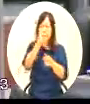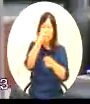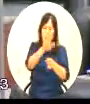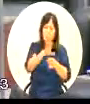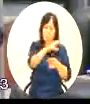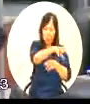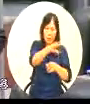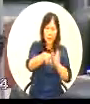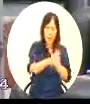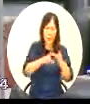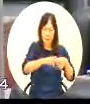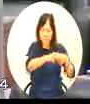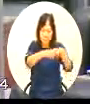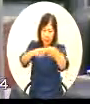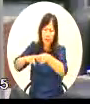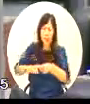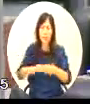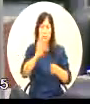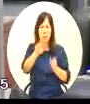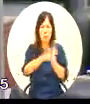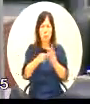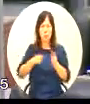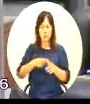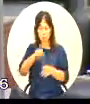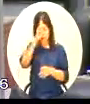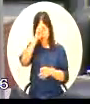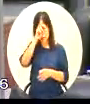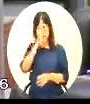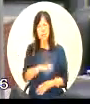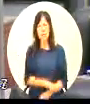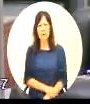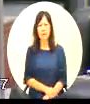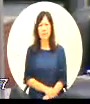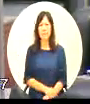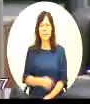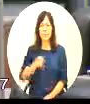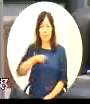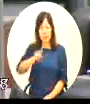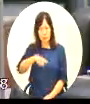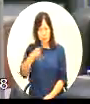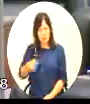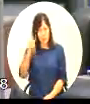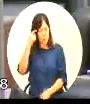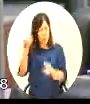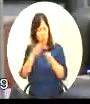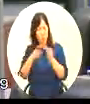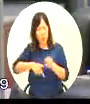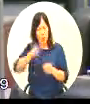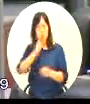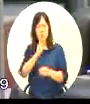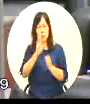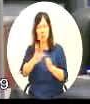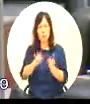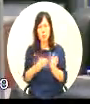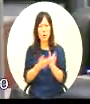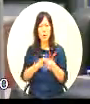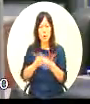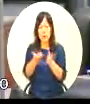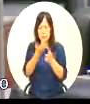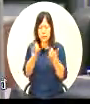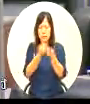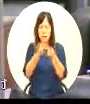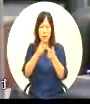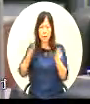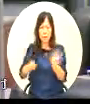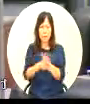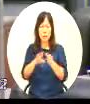点可以连接起来哦，这是我的期许。那接下来我大概要谈的这个就快速带过了。其实上个会期一直谈到我们冈山